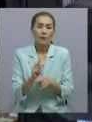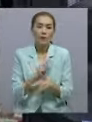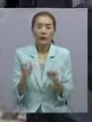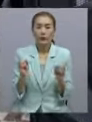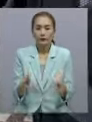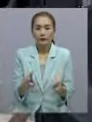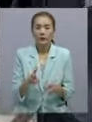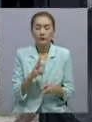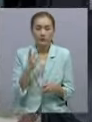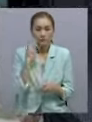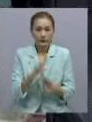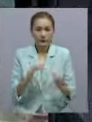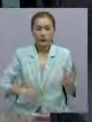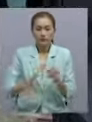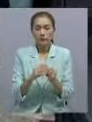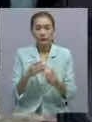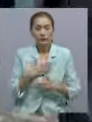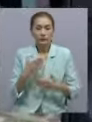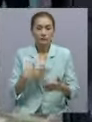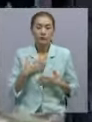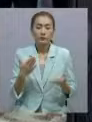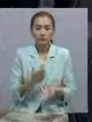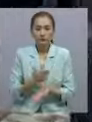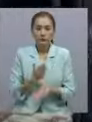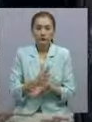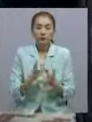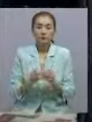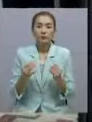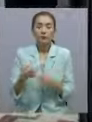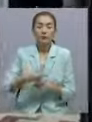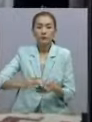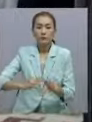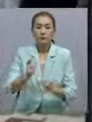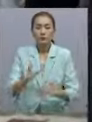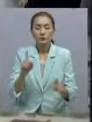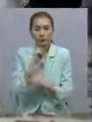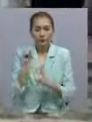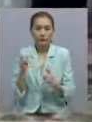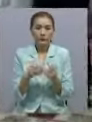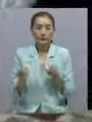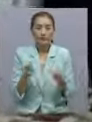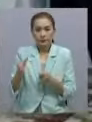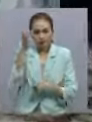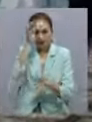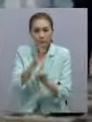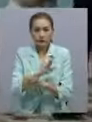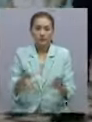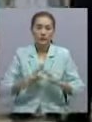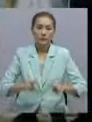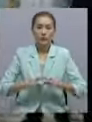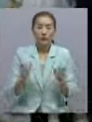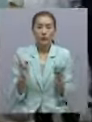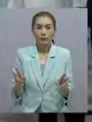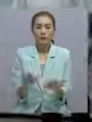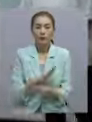арнаған жанның ұрпақтары да өз ризашылықтарын жеткізді. Шара соңында ауылдың өнерлі жастары жергілікті ақын сазгерлердің ұстазға